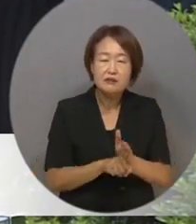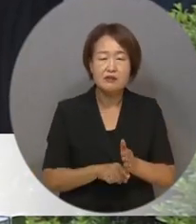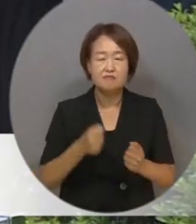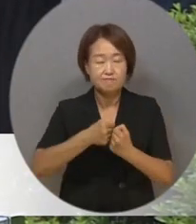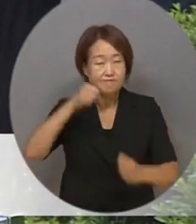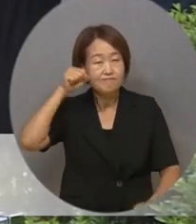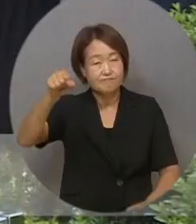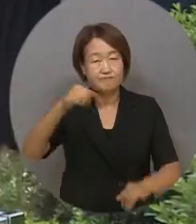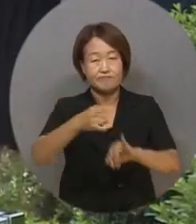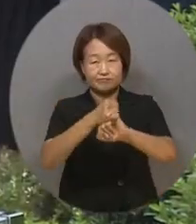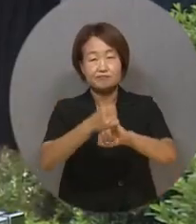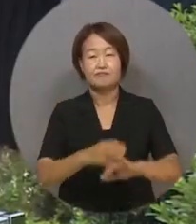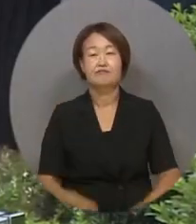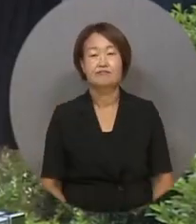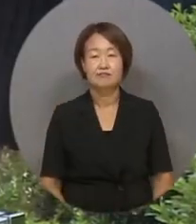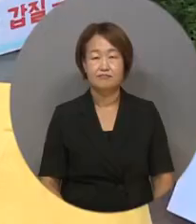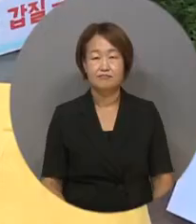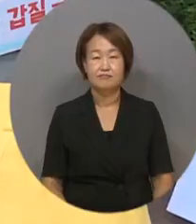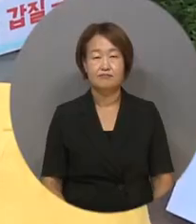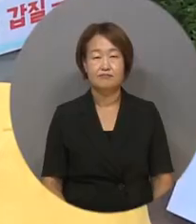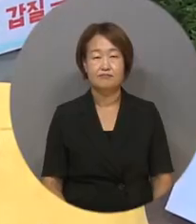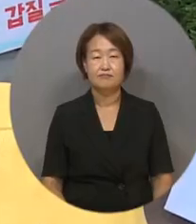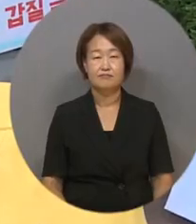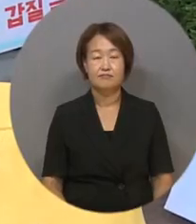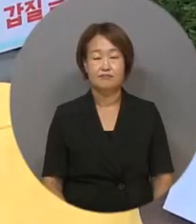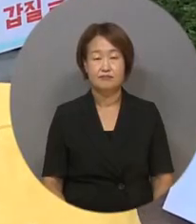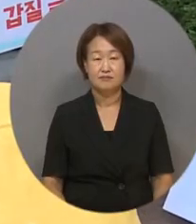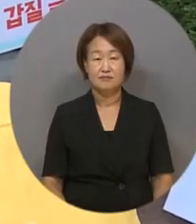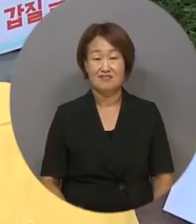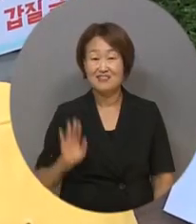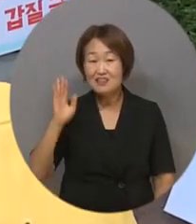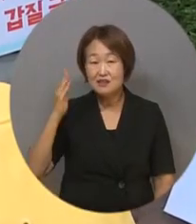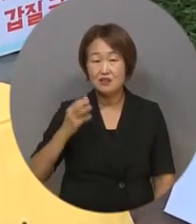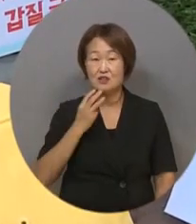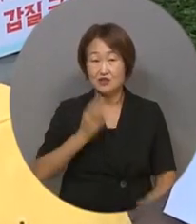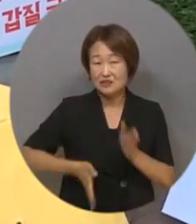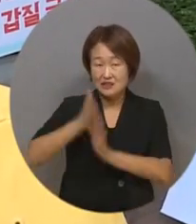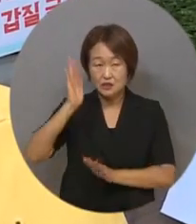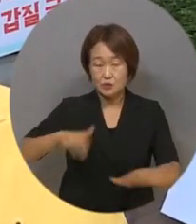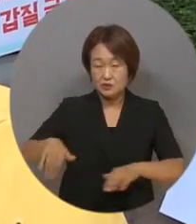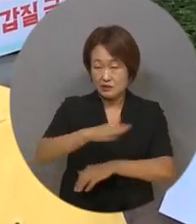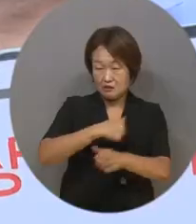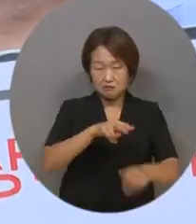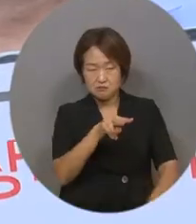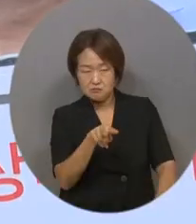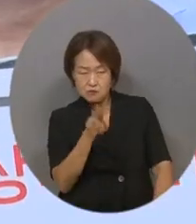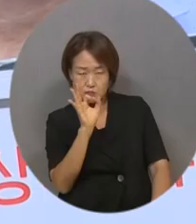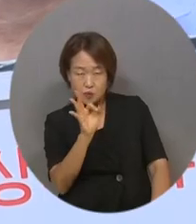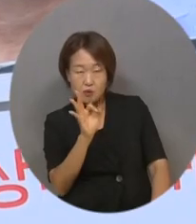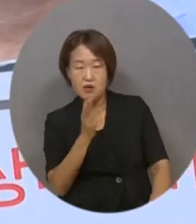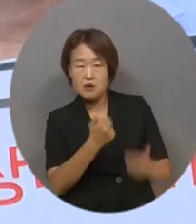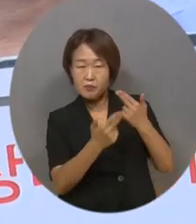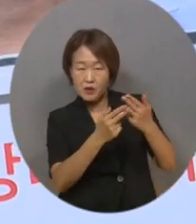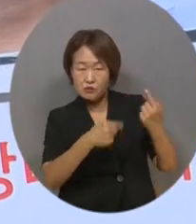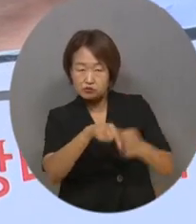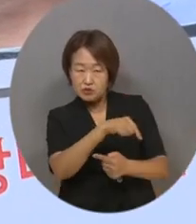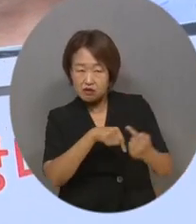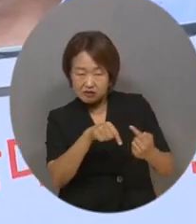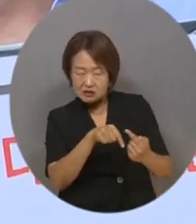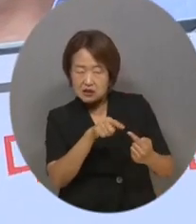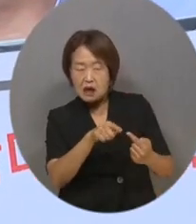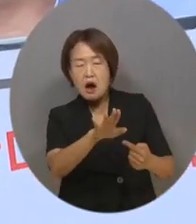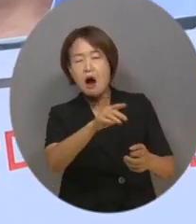투쟁하겠습니다. 투쟁! 한편 최근 서울시는 이번 상황을 주시하면서 협회 운영진 측에